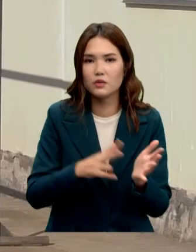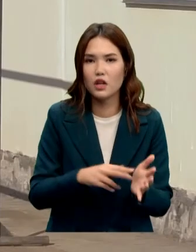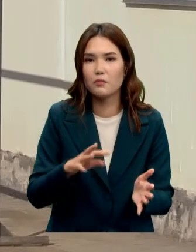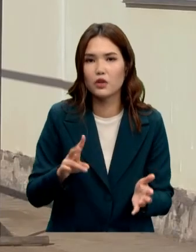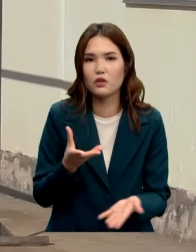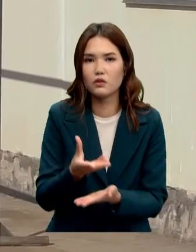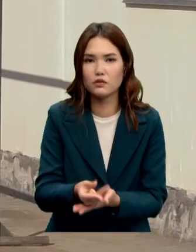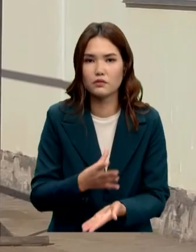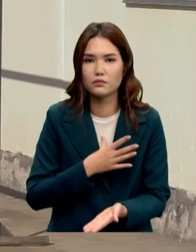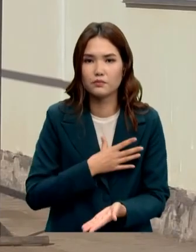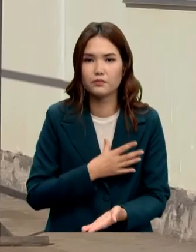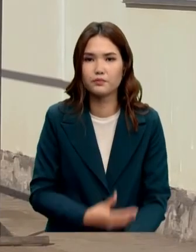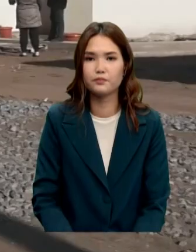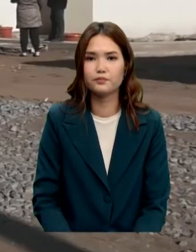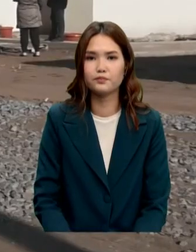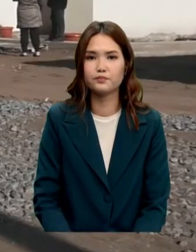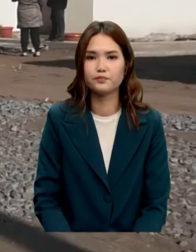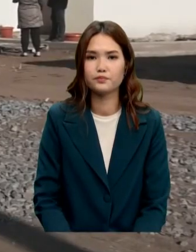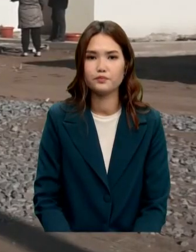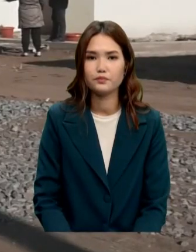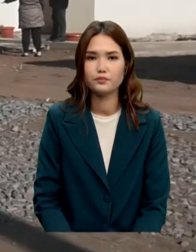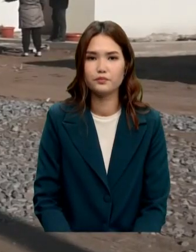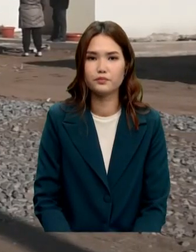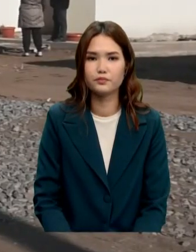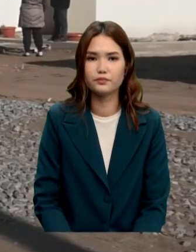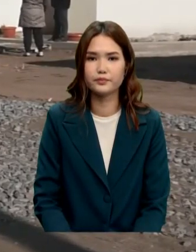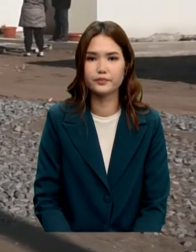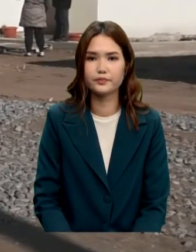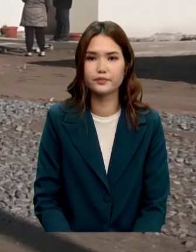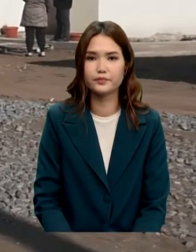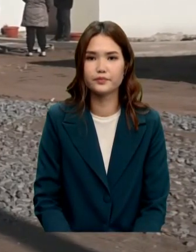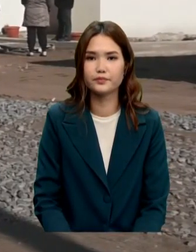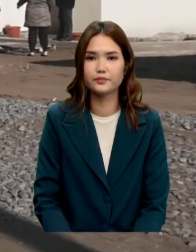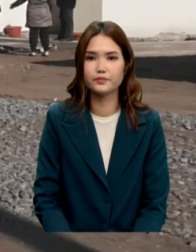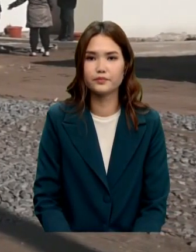теңге бөлінді. Есенбек Санатұлы, Қайрат Алпысбаев, Атамекен Бизнес, Павлодардан.